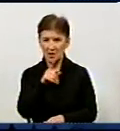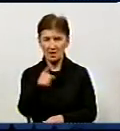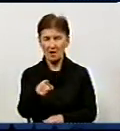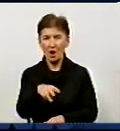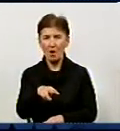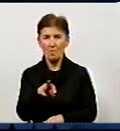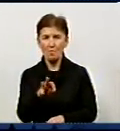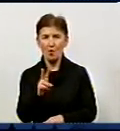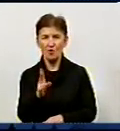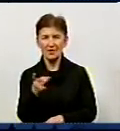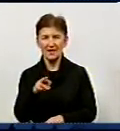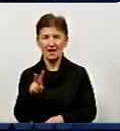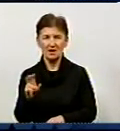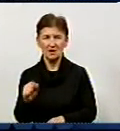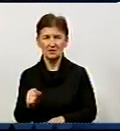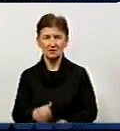Мокряка.